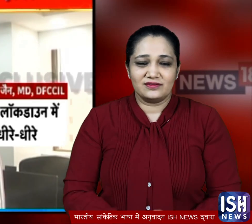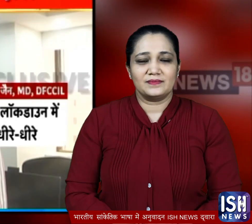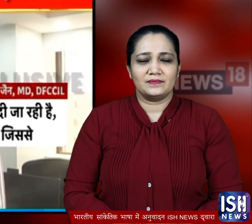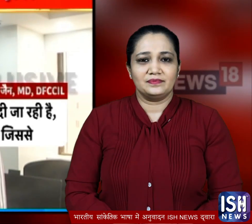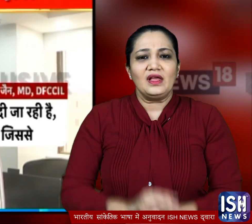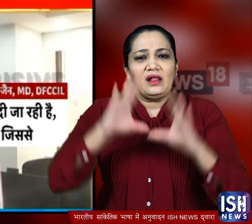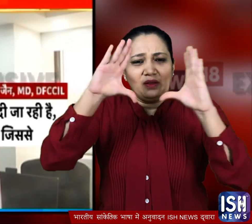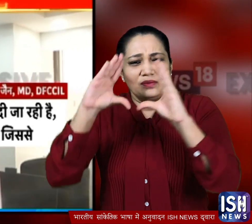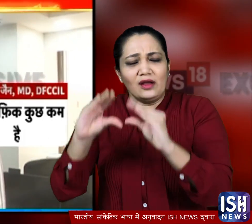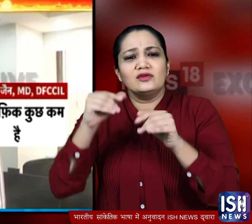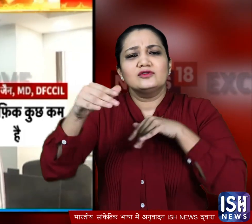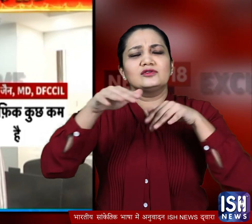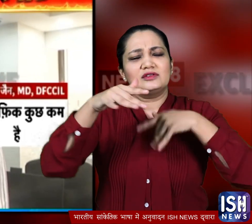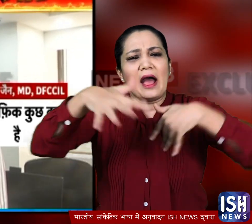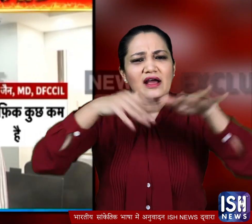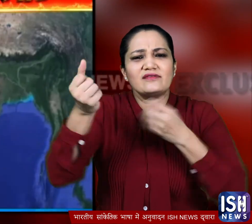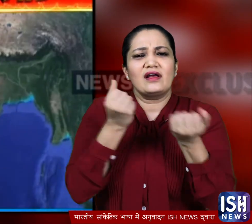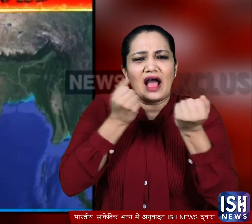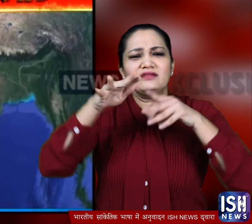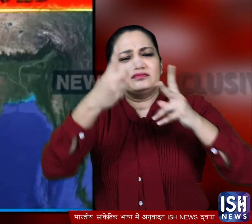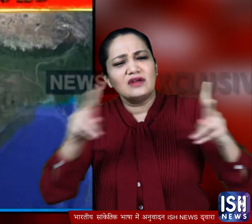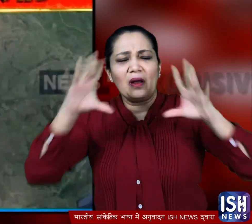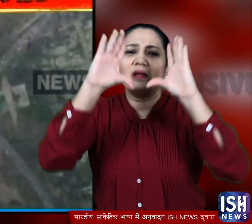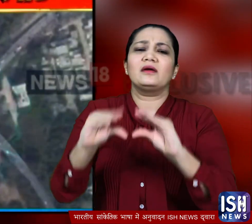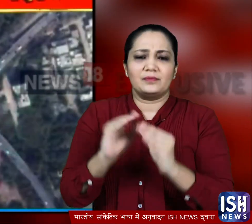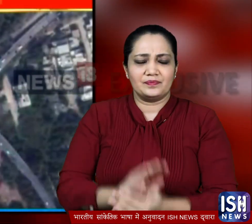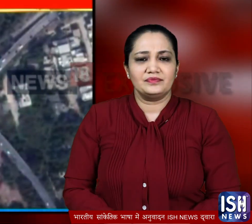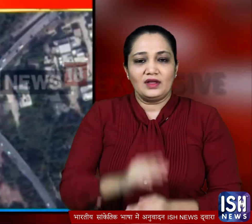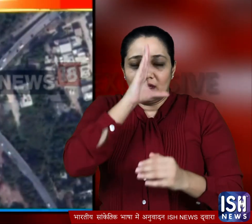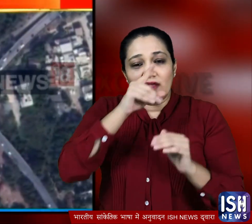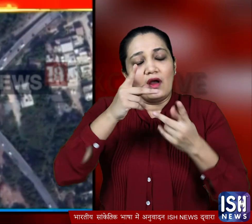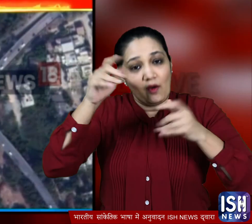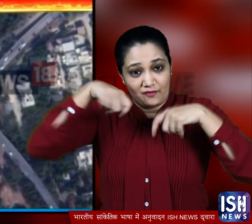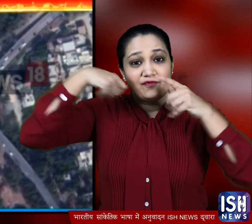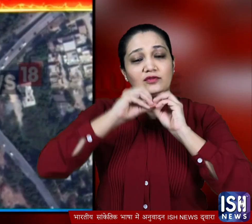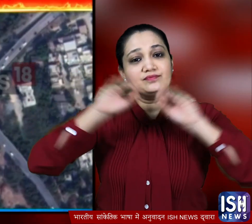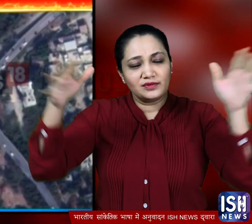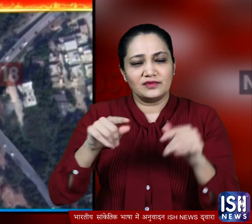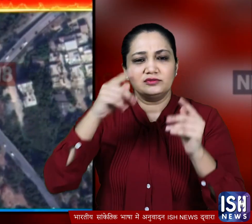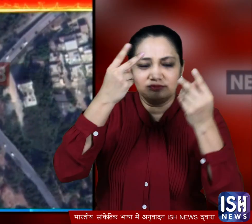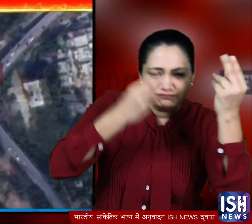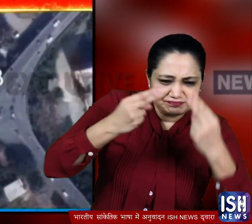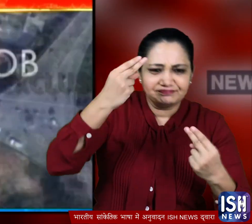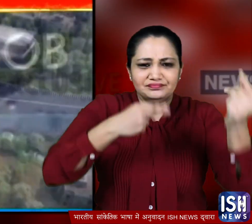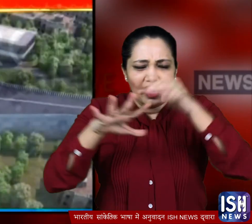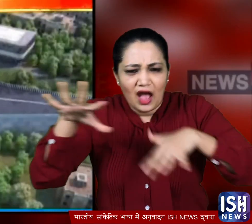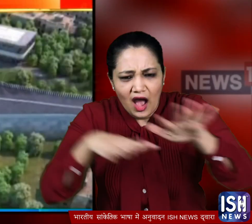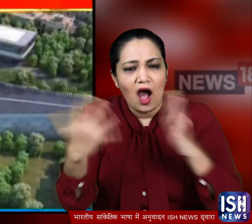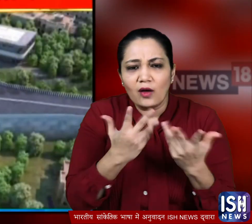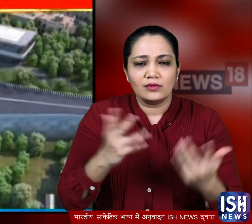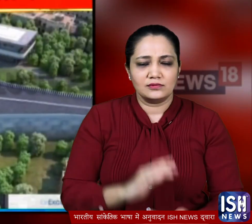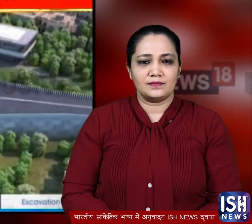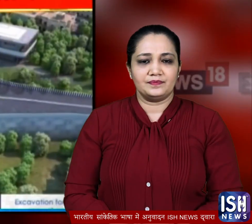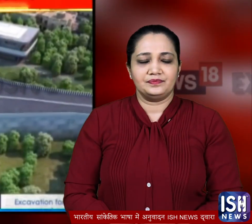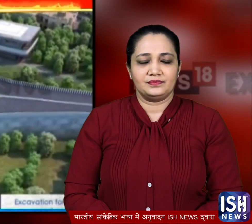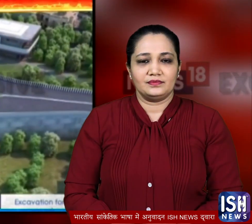धीरे धीरे रिलैक्स हो रही है, तो अभी थोड़ा ट्रैफिक कम भी है। रेलवे ने इससे जुड़ा एक वीडियो भी जारी किया, जिसमें एनिमेशन के जरिए पूरी योजना का खाका दिखाया